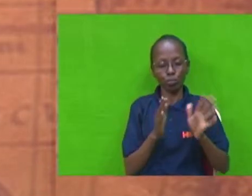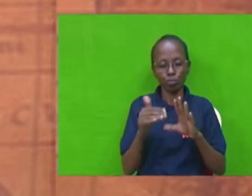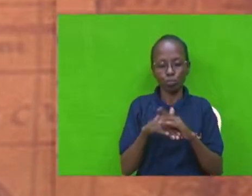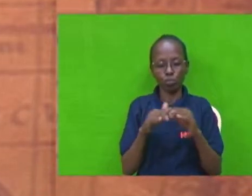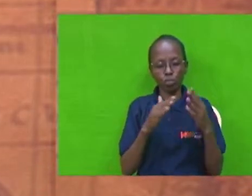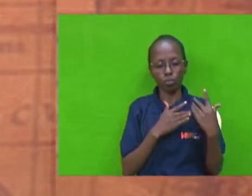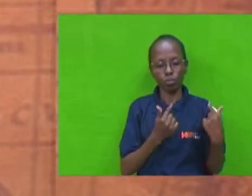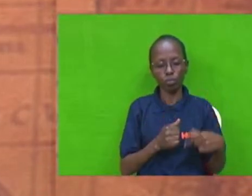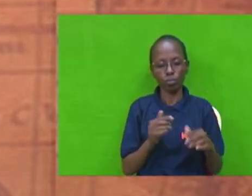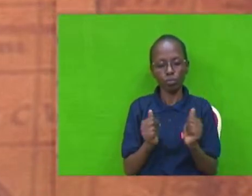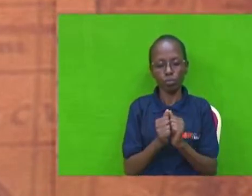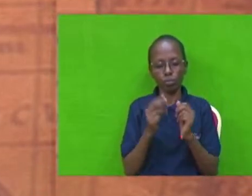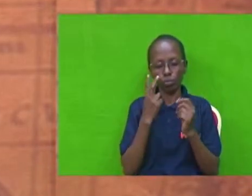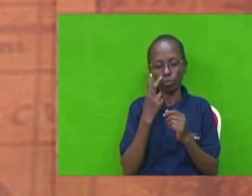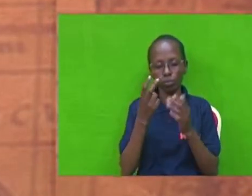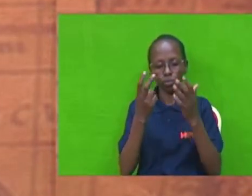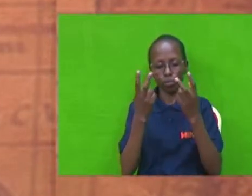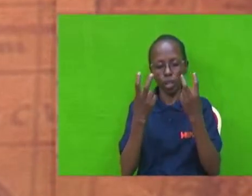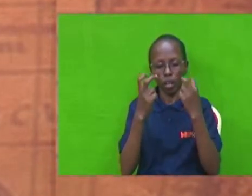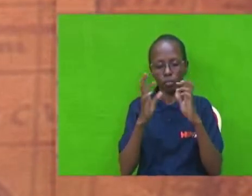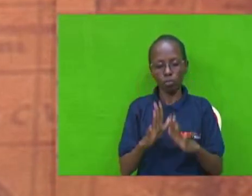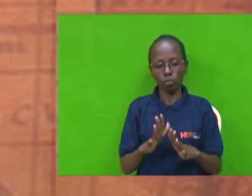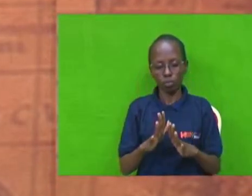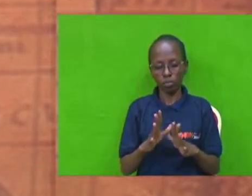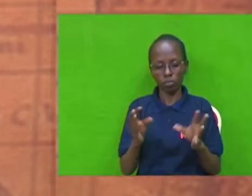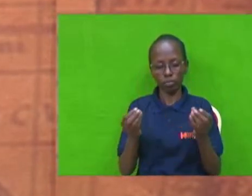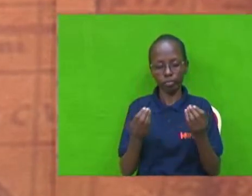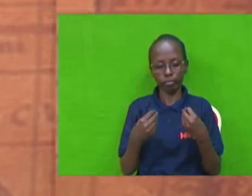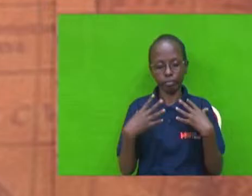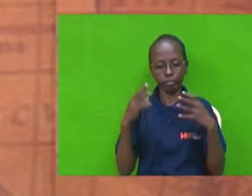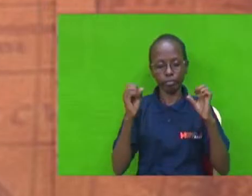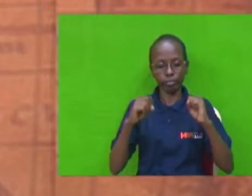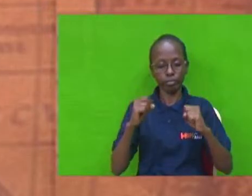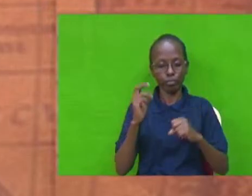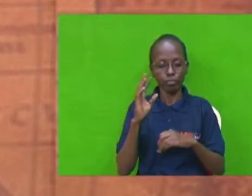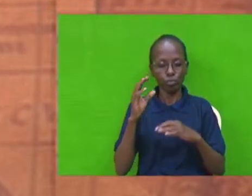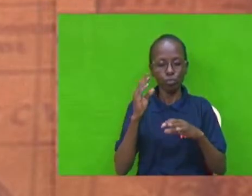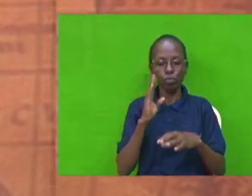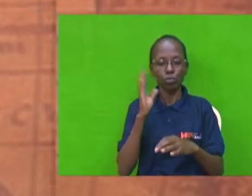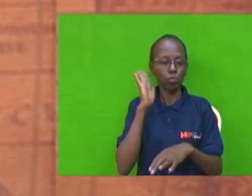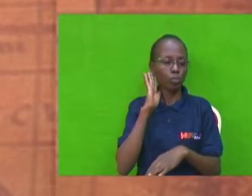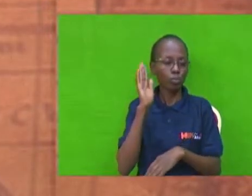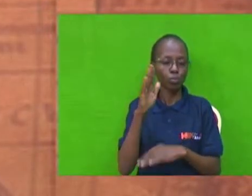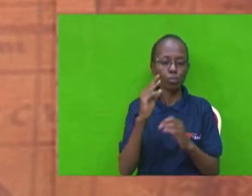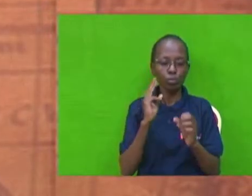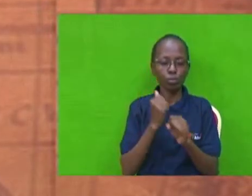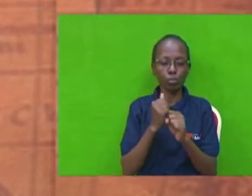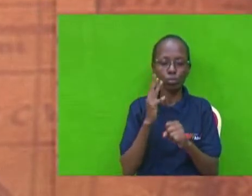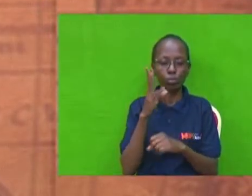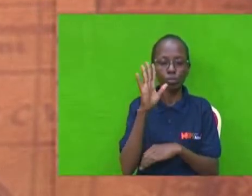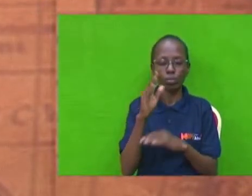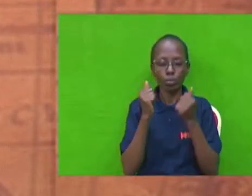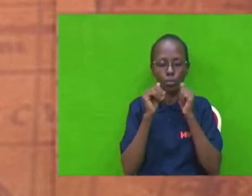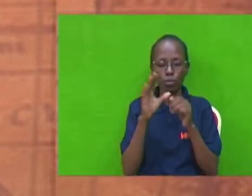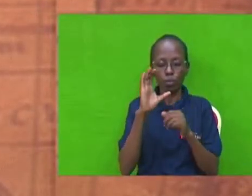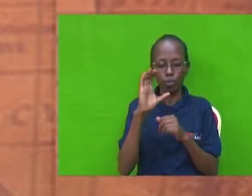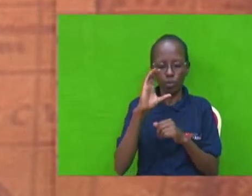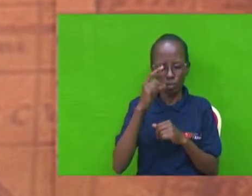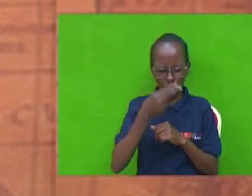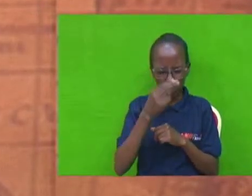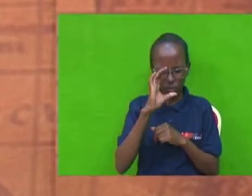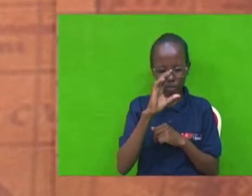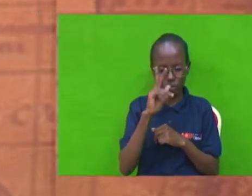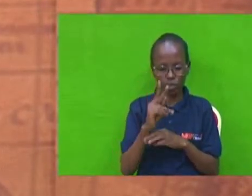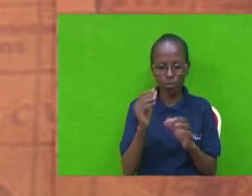pamoja na mtazamaji wako. Tupe uwezo wa kukutii na kutenda mapenzi yako. Bariki runinga hii ya Hope Channel Kenya pamoja na